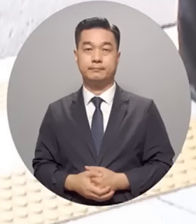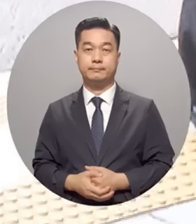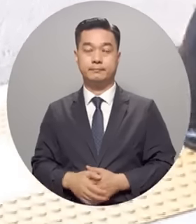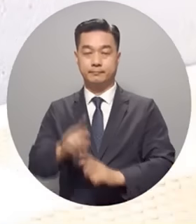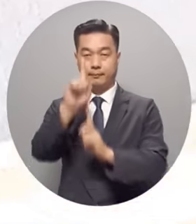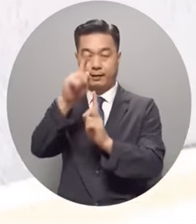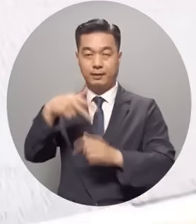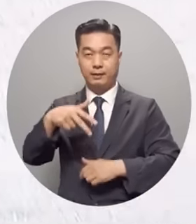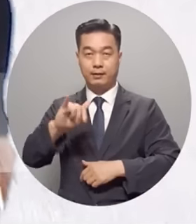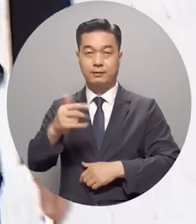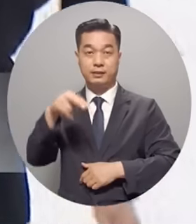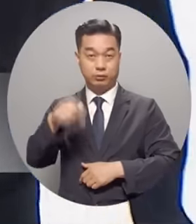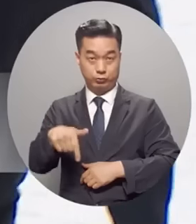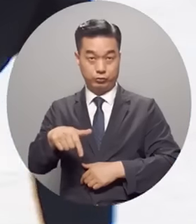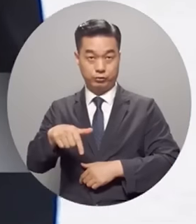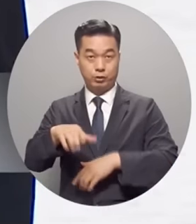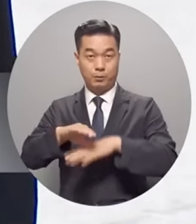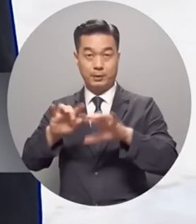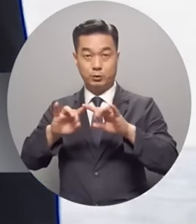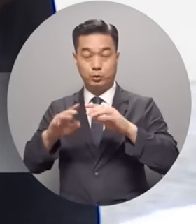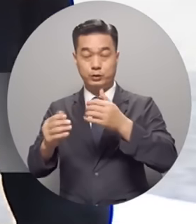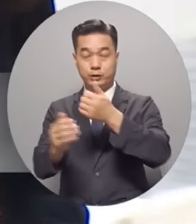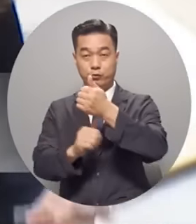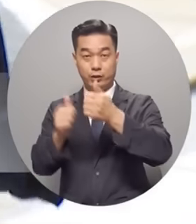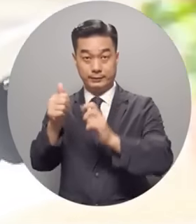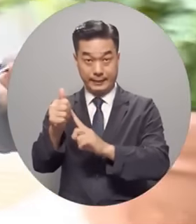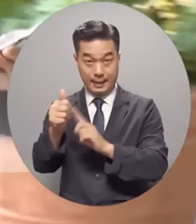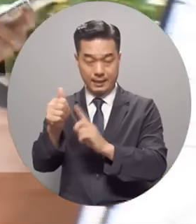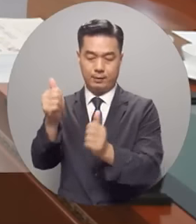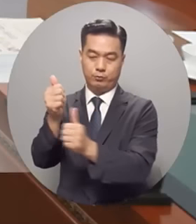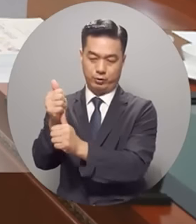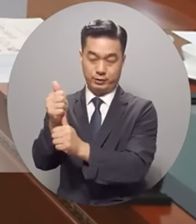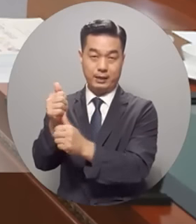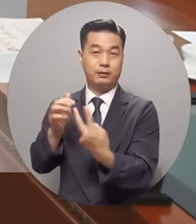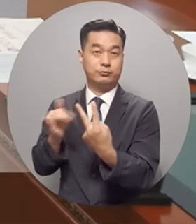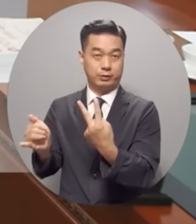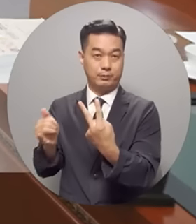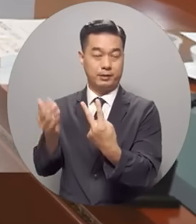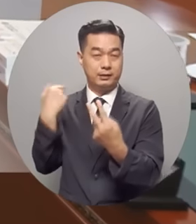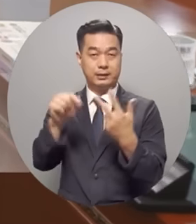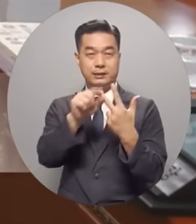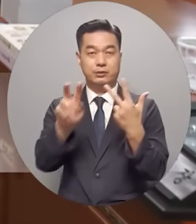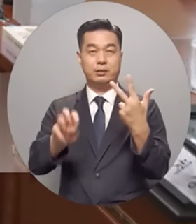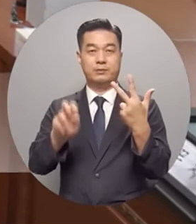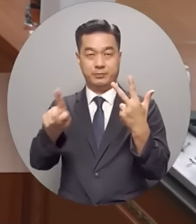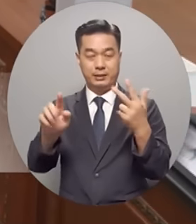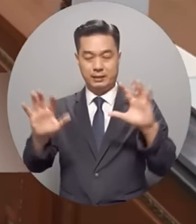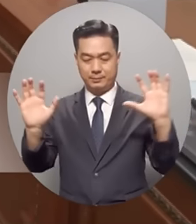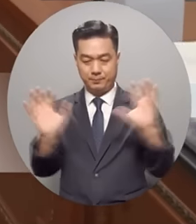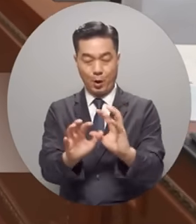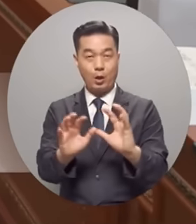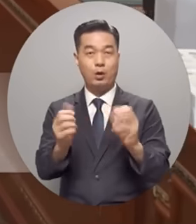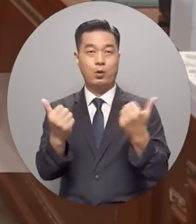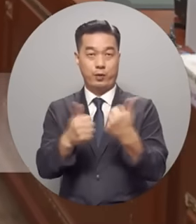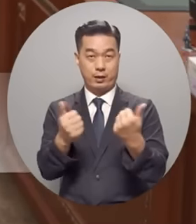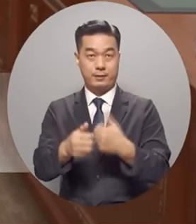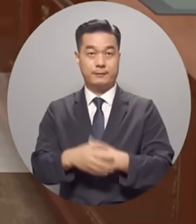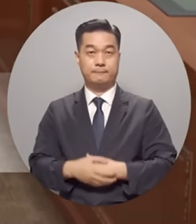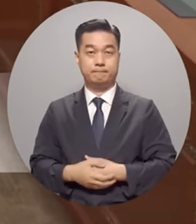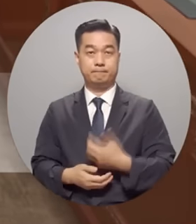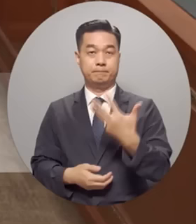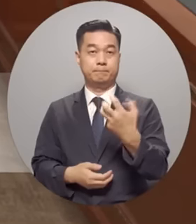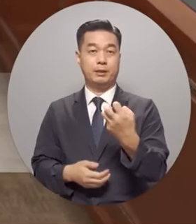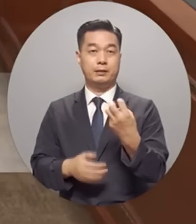이진숙 방송통신위원장과 김태규 부위원장은 지난달 31일 취임 당일 전체 회의를 열었습니다.